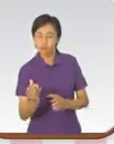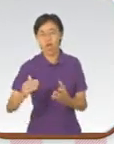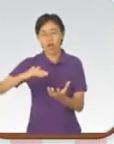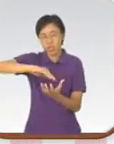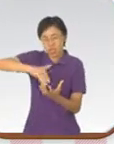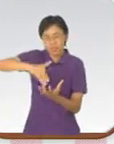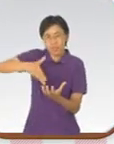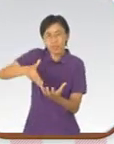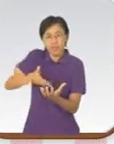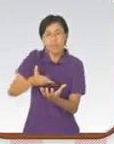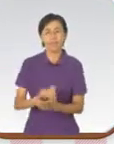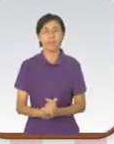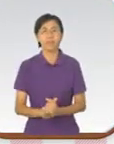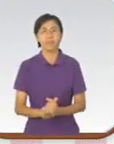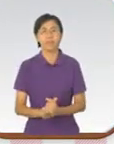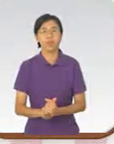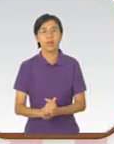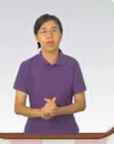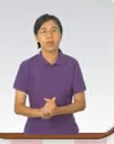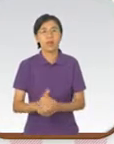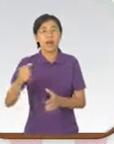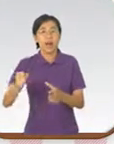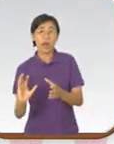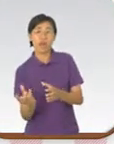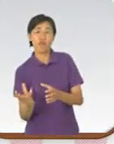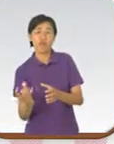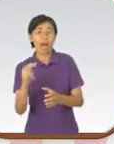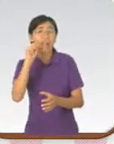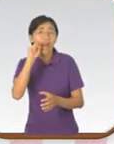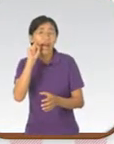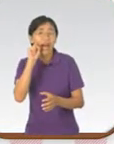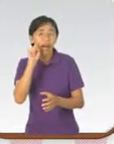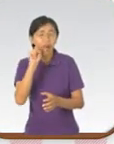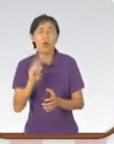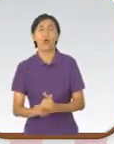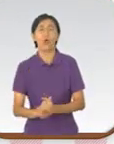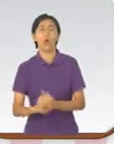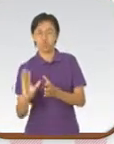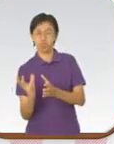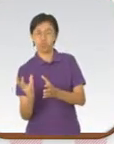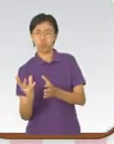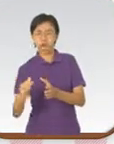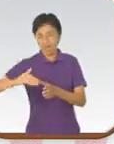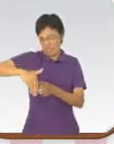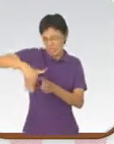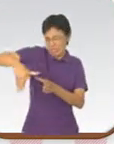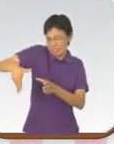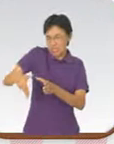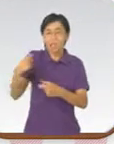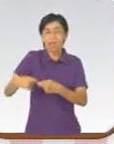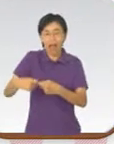ล้วเครื่องถ้าใช้เครื่องปั่นน้ำก็ได้เหมือนกันเพียงแต่ว่าเครื่องปั่นน้ำเนี่ยจะค่อนข้างลึกแล้วเวลาปาดจะลำบากนิดนึงเท่านั้นเ